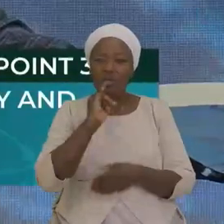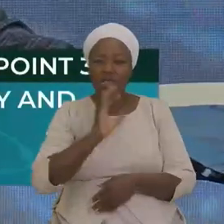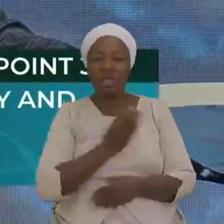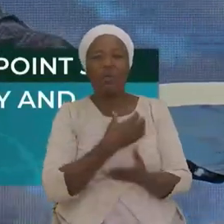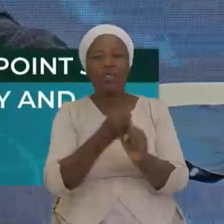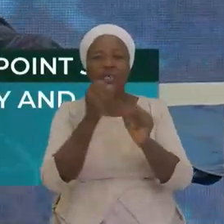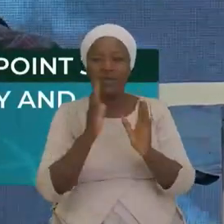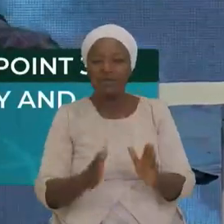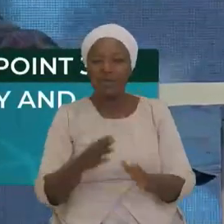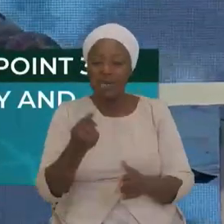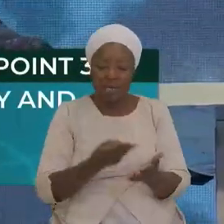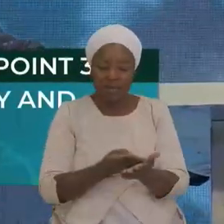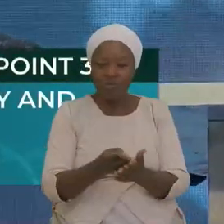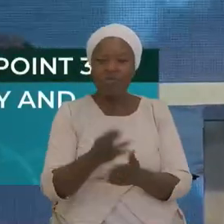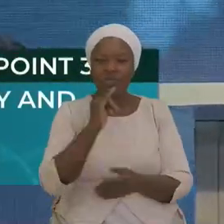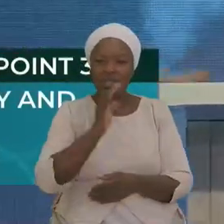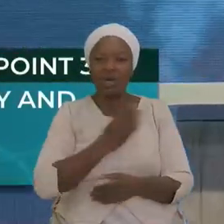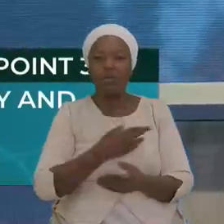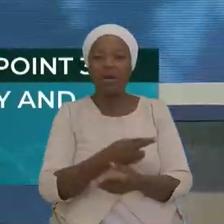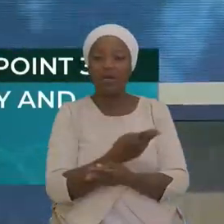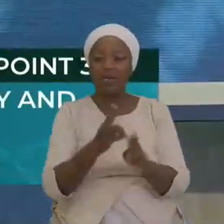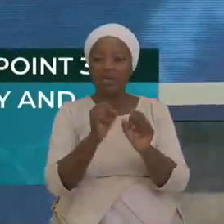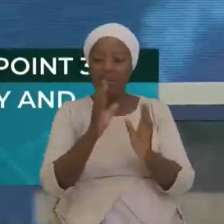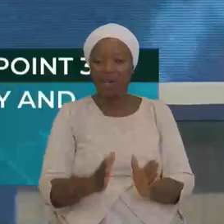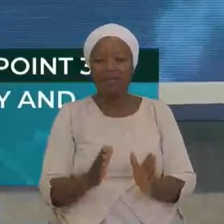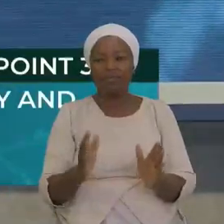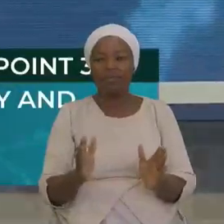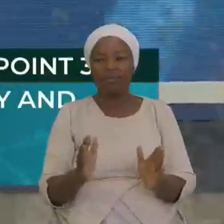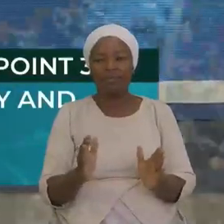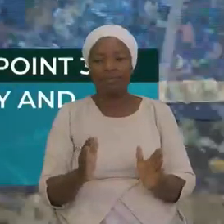notre Sauveur. La vérité est notre Rédempteur.